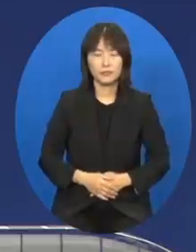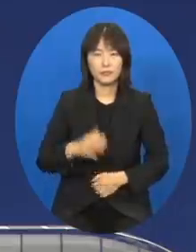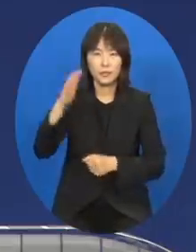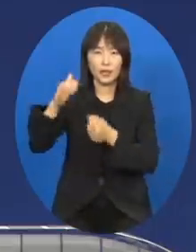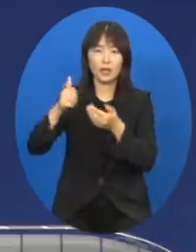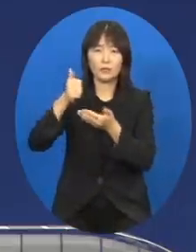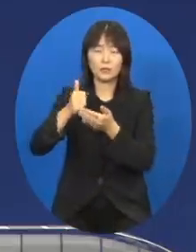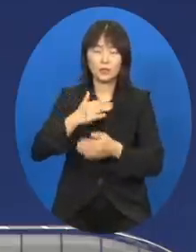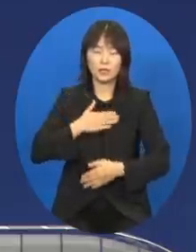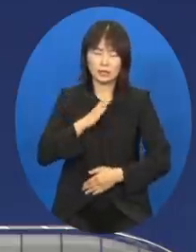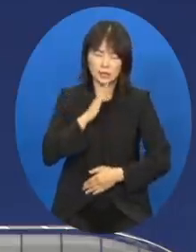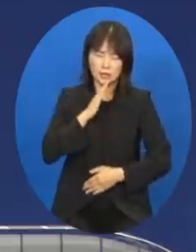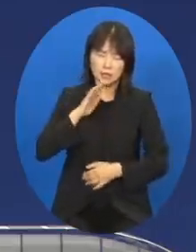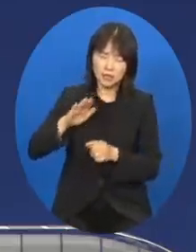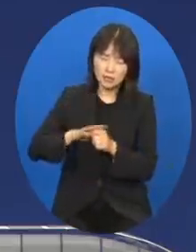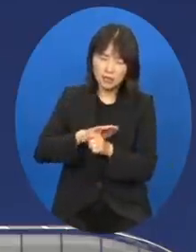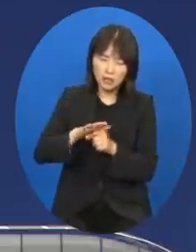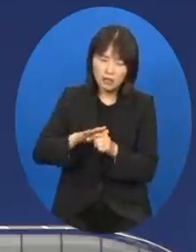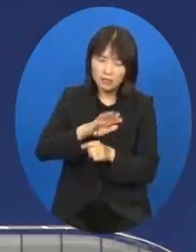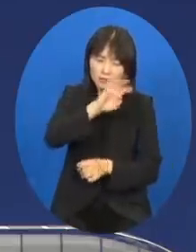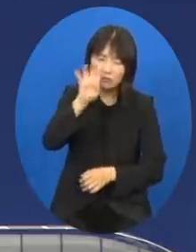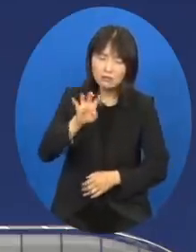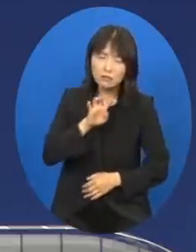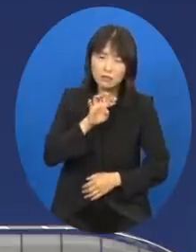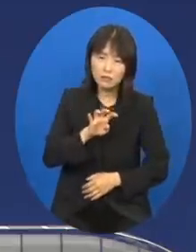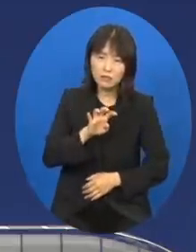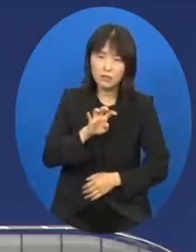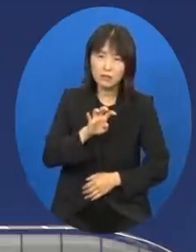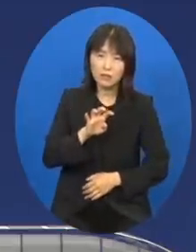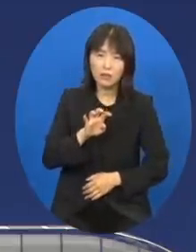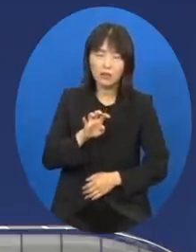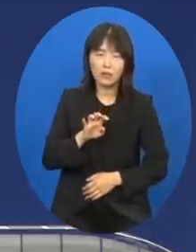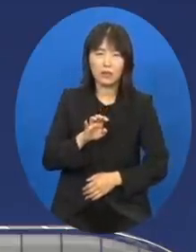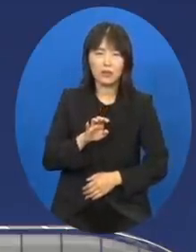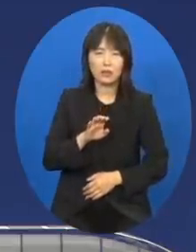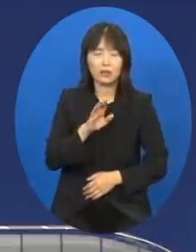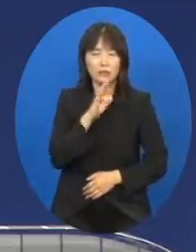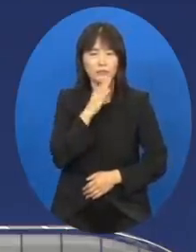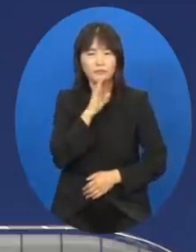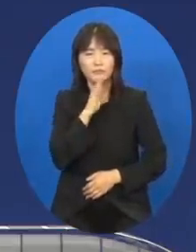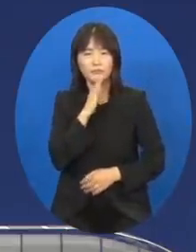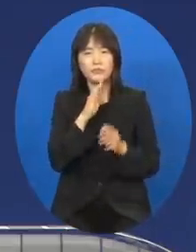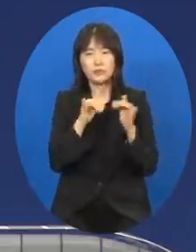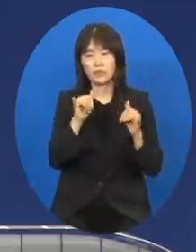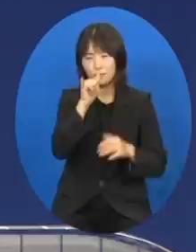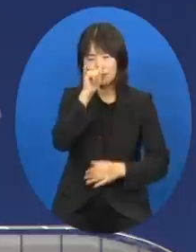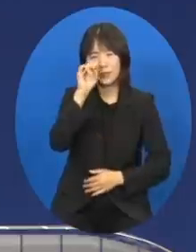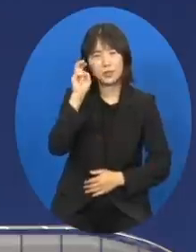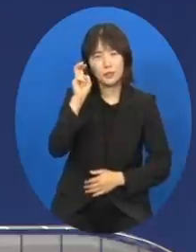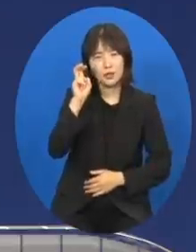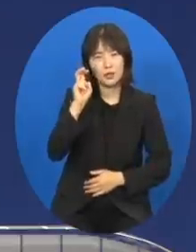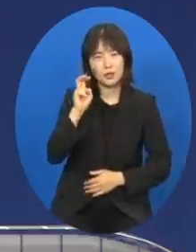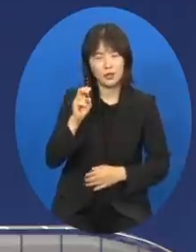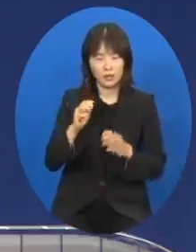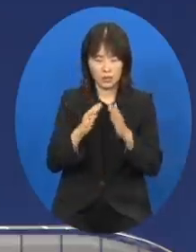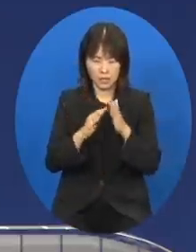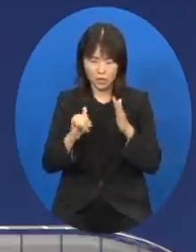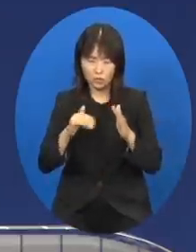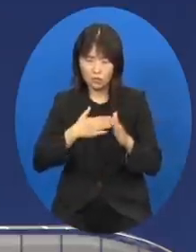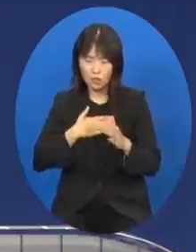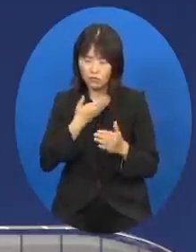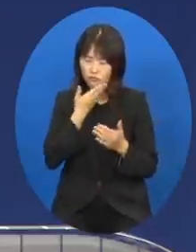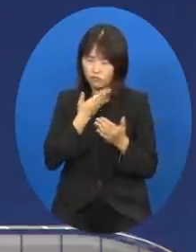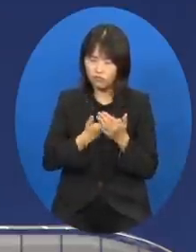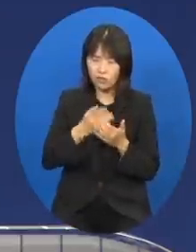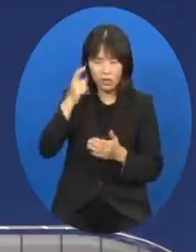하나님이 나를 진짜 사랑하실까? 믿어지지 않으시는 분이 있으실 거예요. 가족도 나를 귀하게